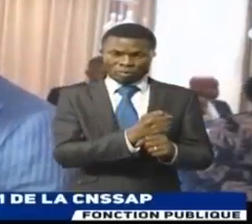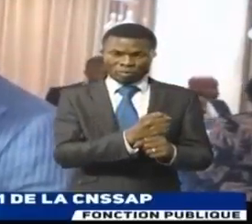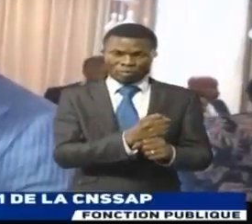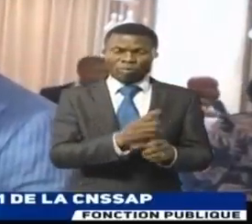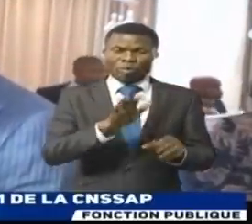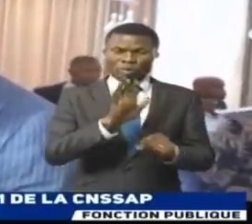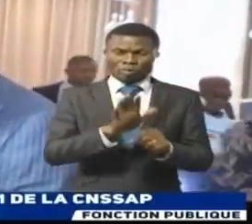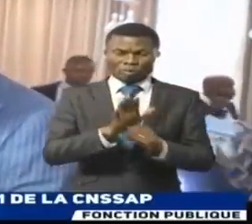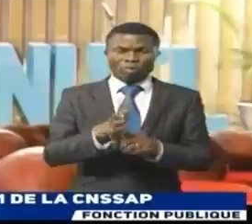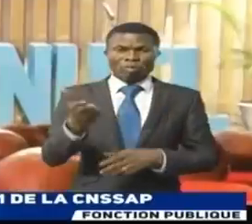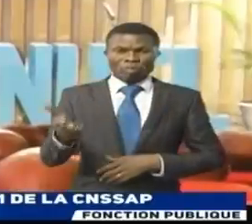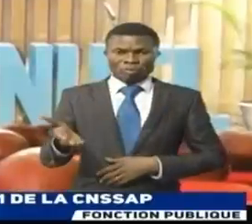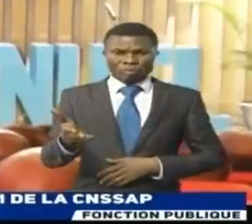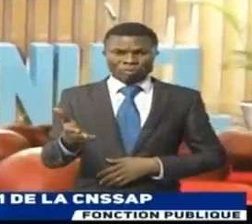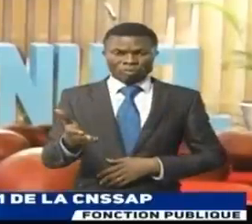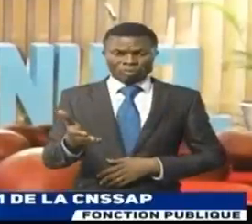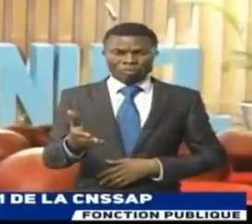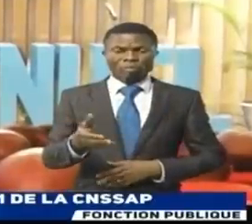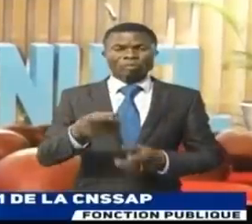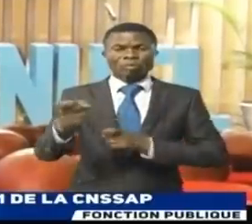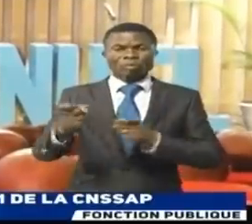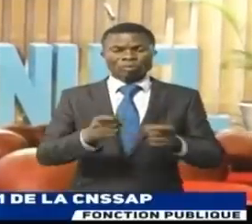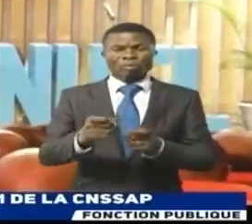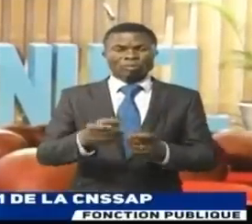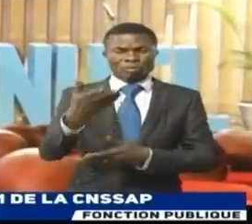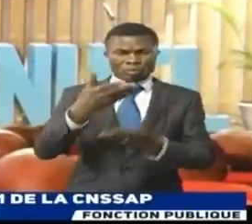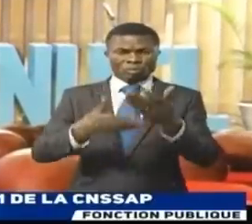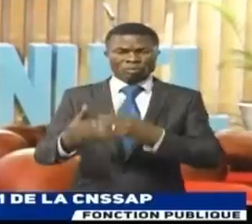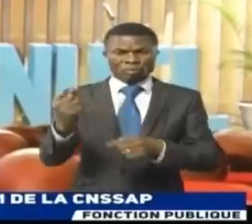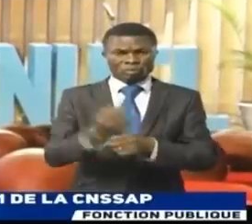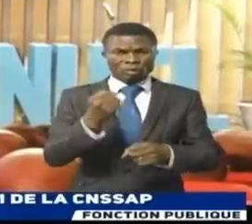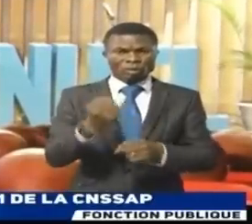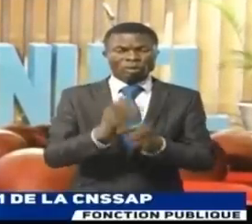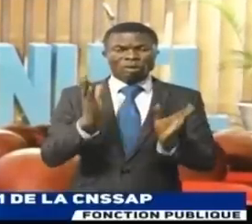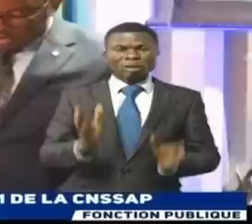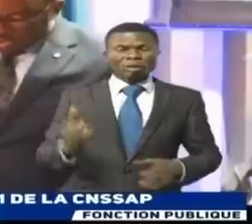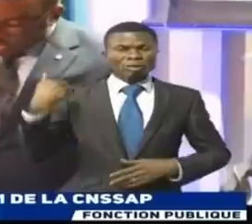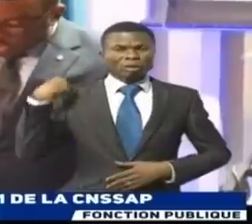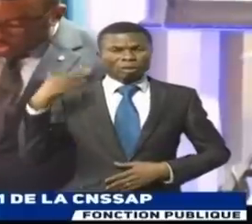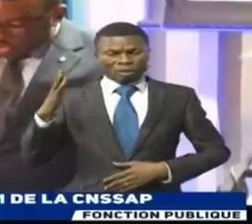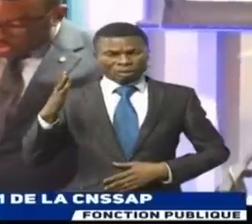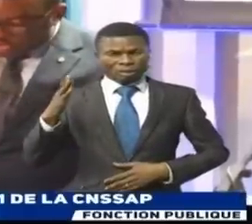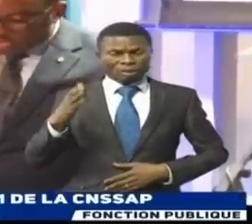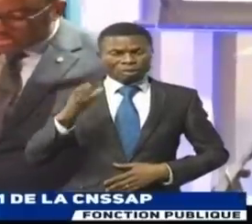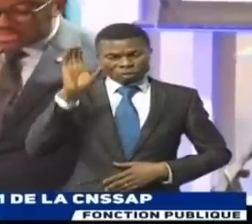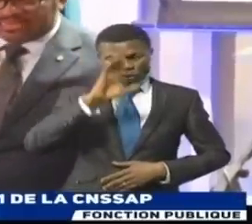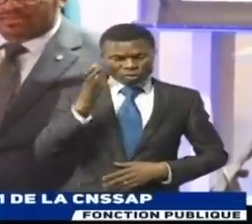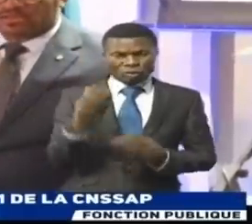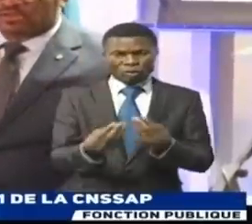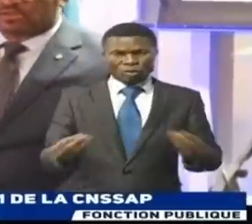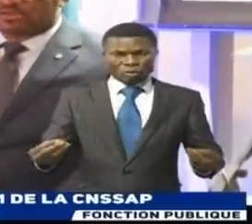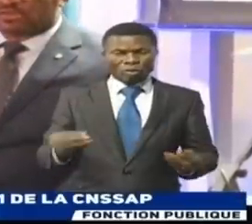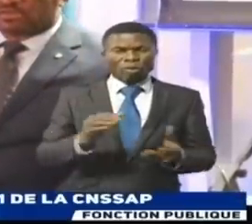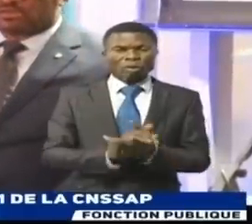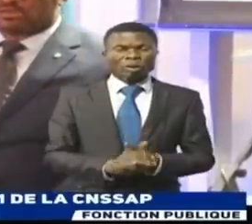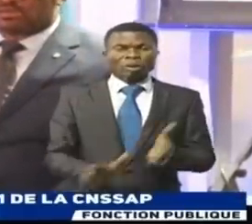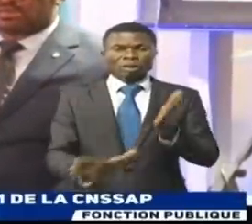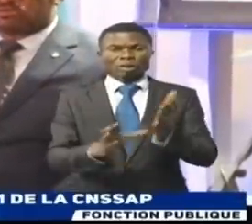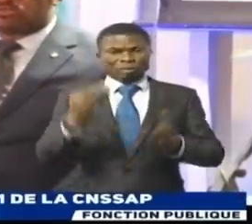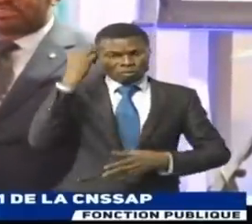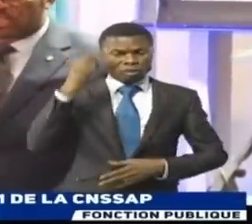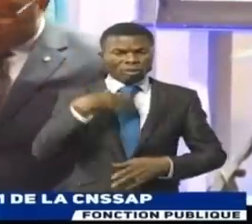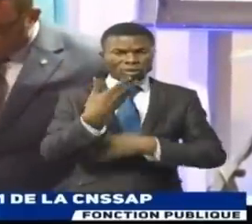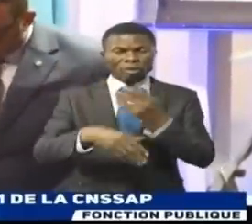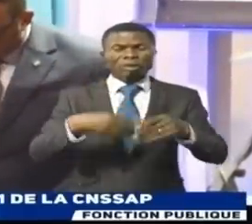forte augmentation. Faisant de la gestion rationnelle de carrière des agents publics de l'État son cheval de bataille, le VPM de la fonction publique